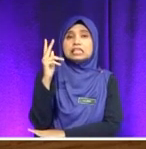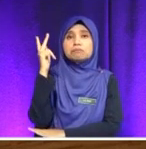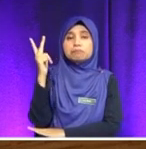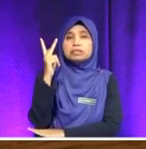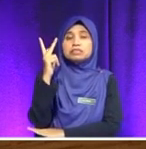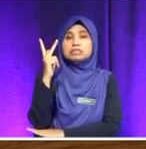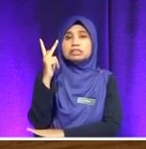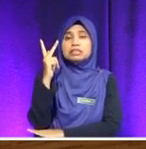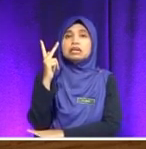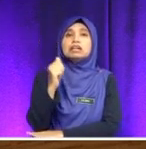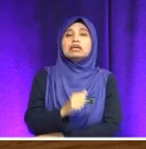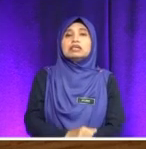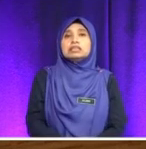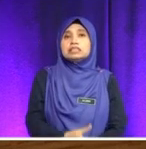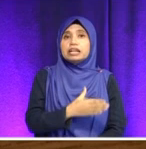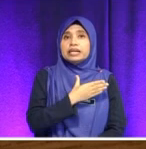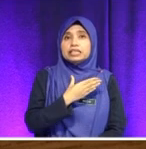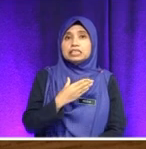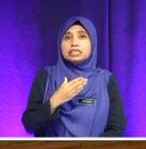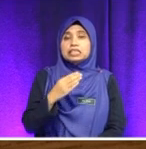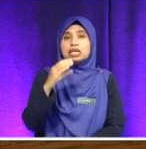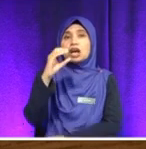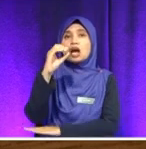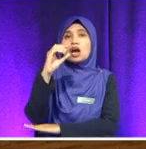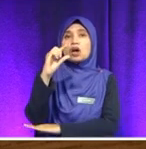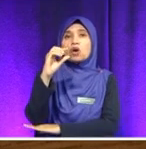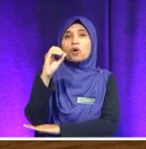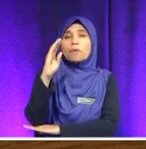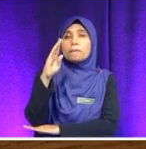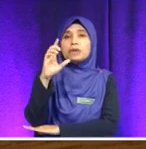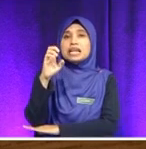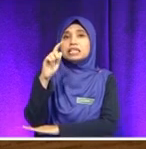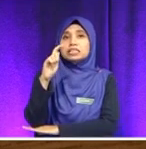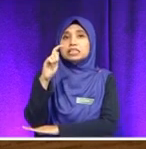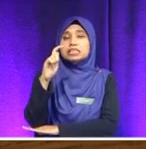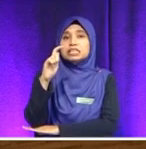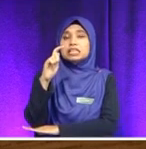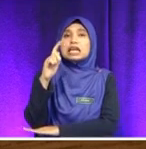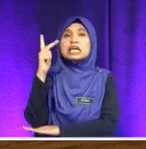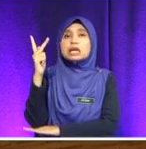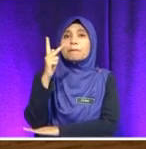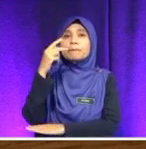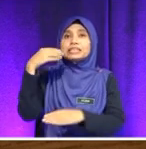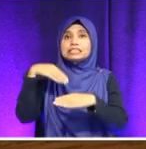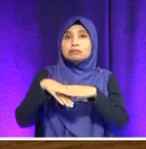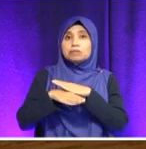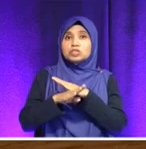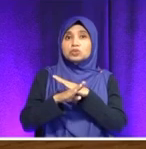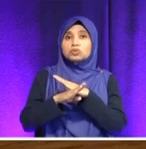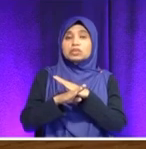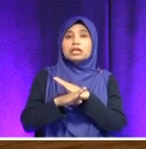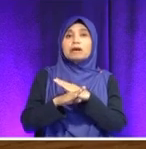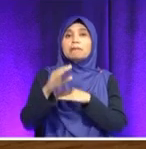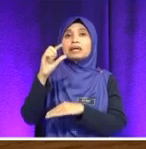fan dan goblet fan. Okey, goblet fan bermaksud kipas lipatan kipas itu dimasukkan ke dalam gelas